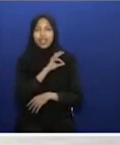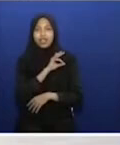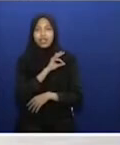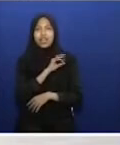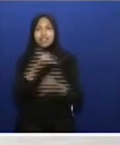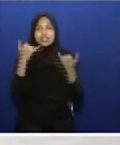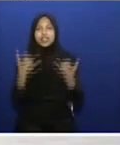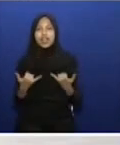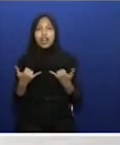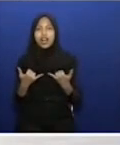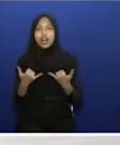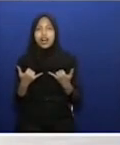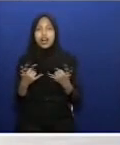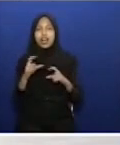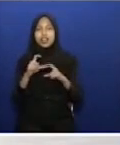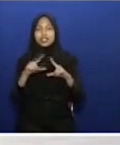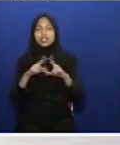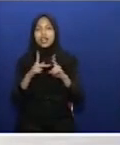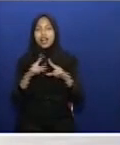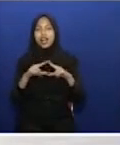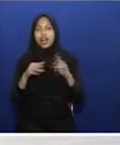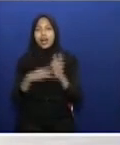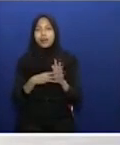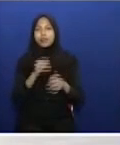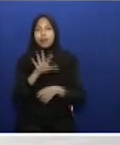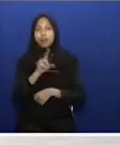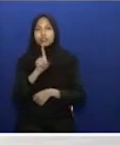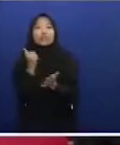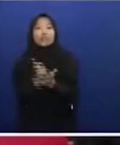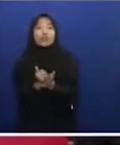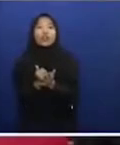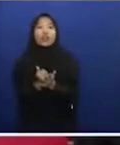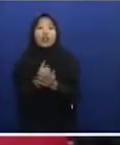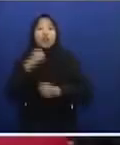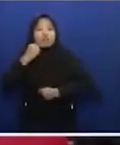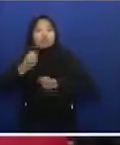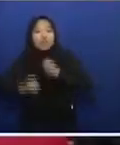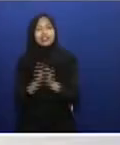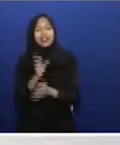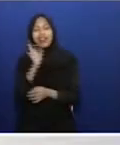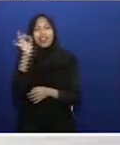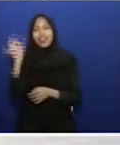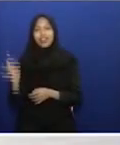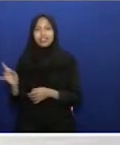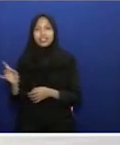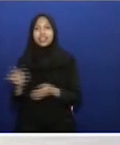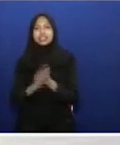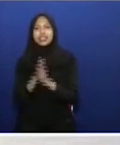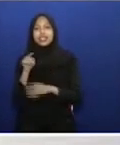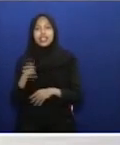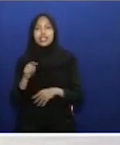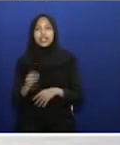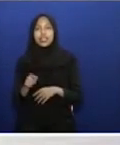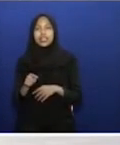sahamnya sekarang 51% oleh orang Indonesia. Dan inilah kontribusi